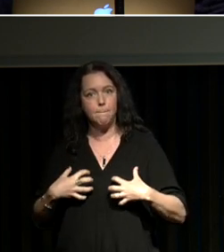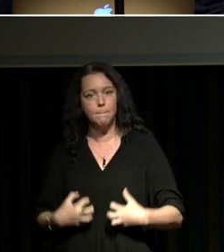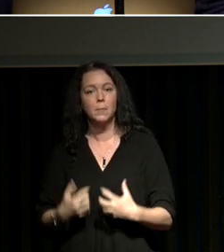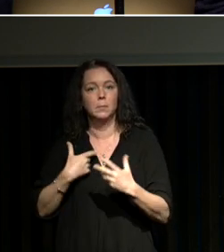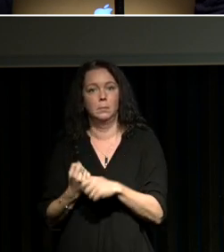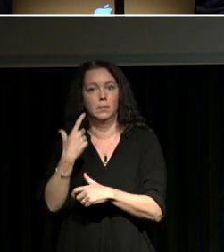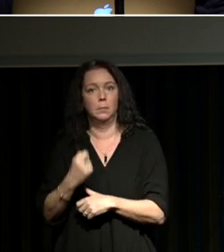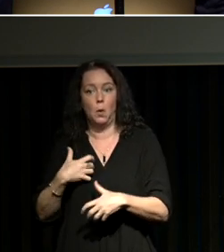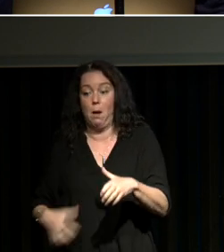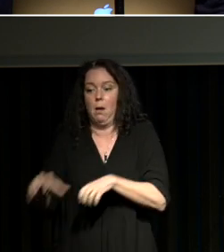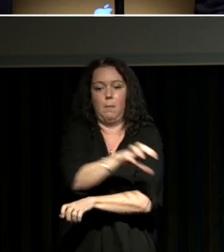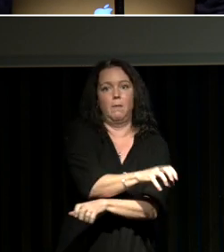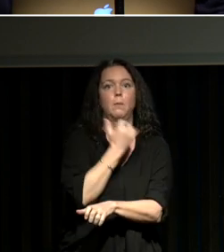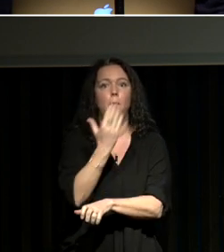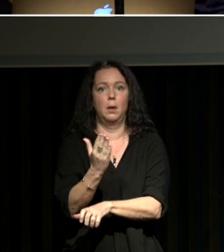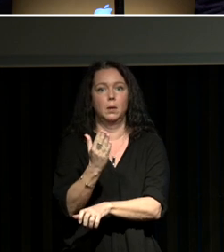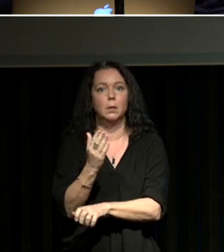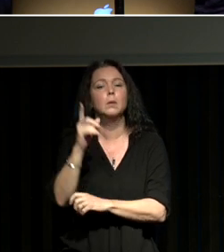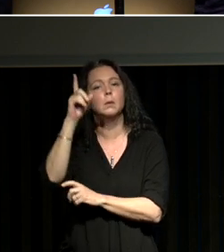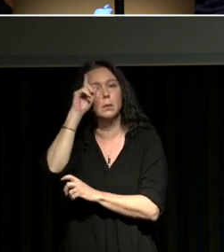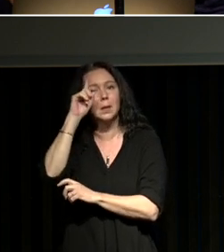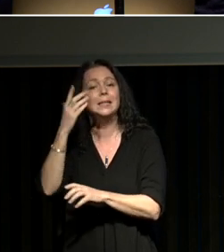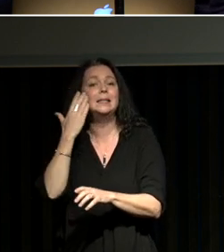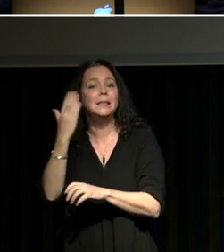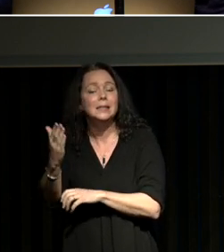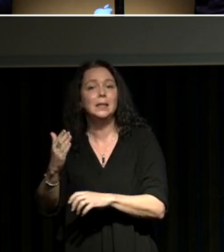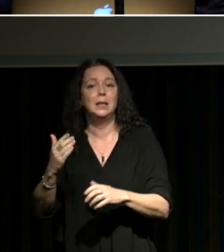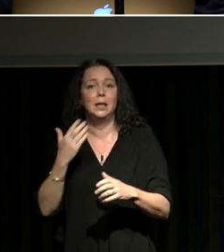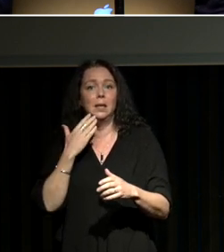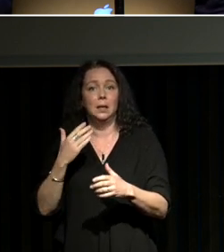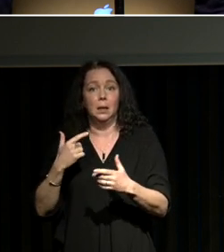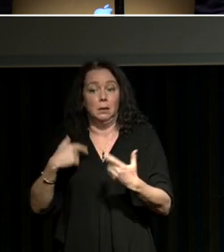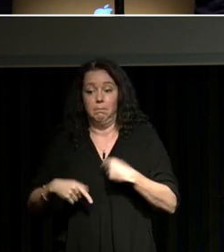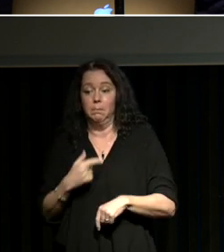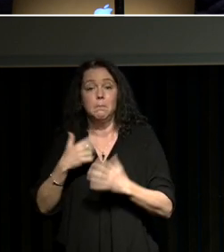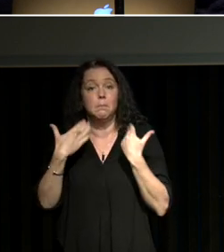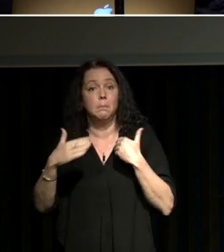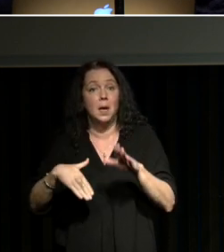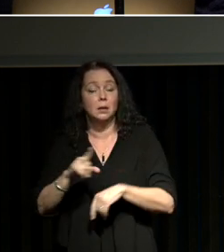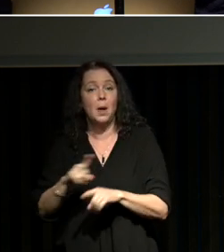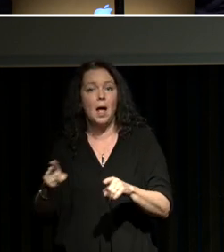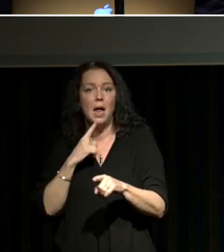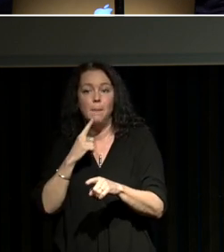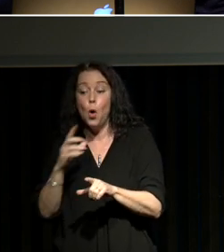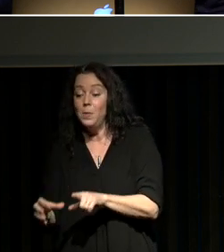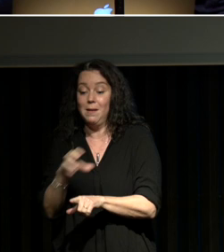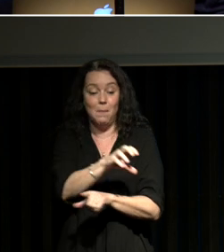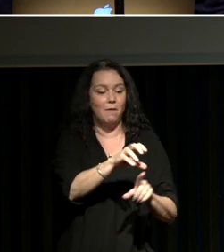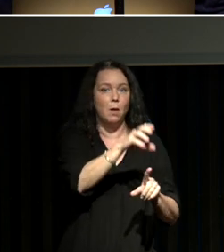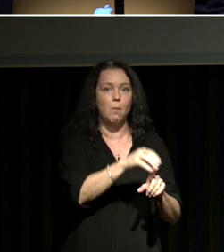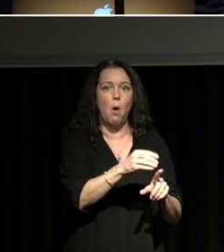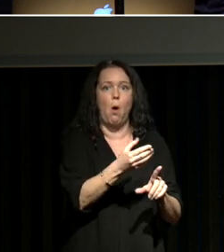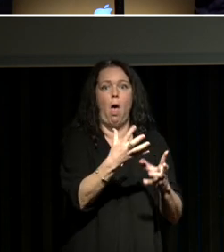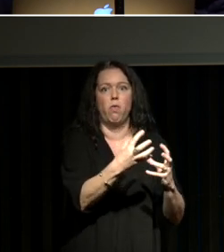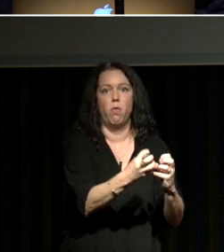plus en état d'être transplantés. Parce que s'ils l'étaient, ils ne fonctionneraient pas et au pire, ils pourraient être délétères pour celui qui les reçoit.